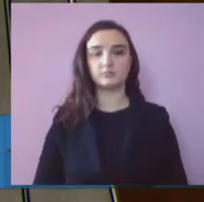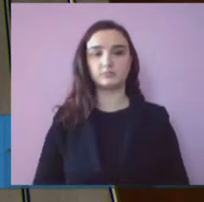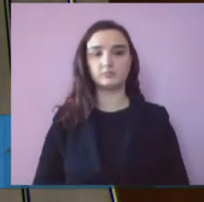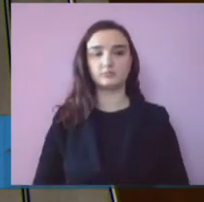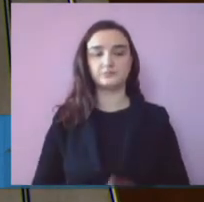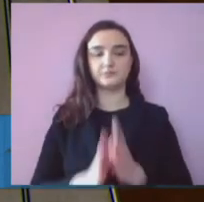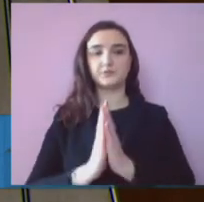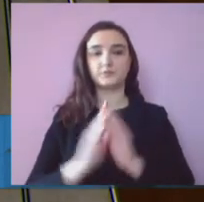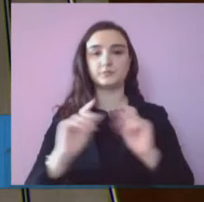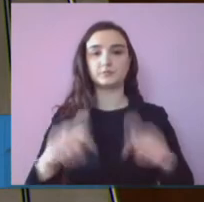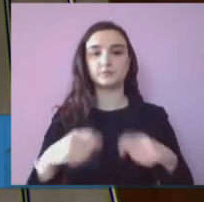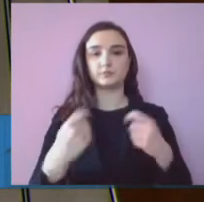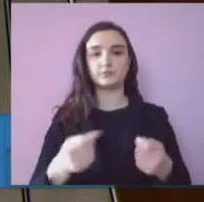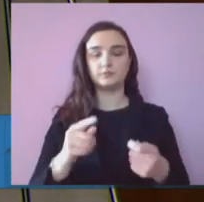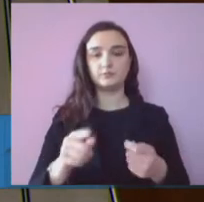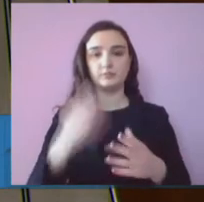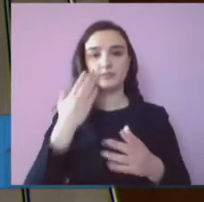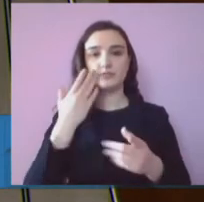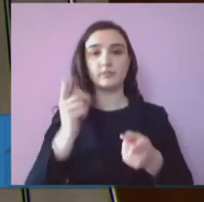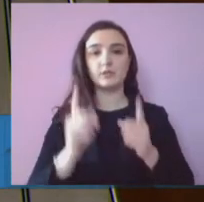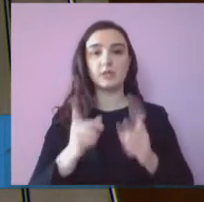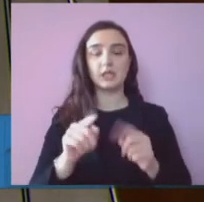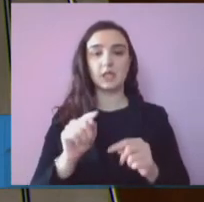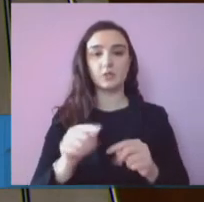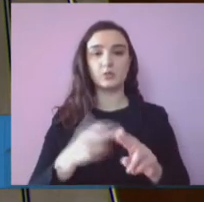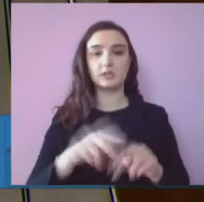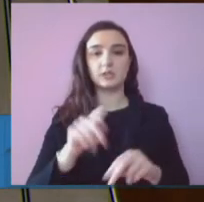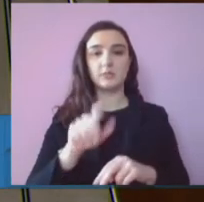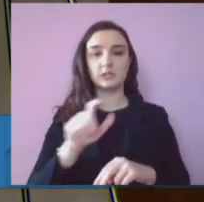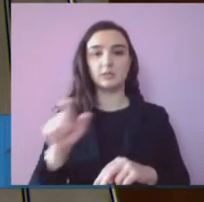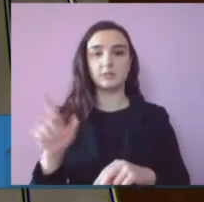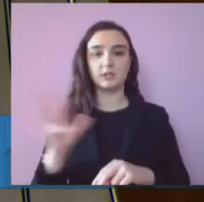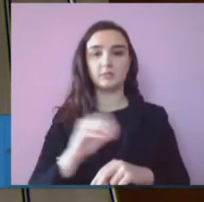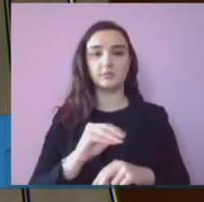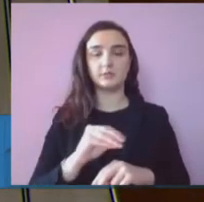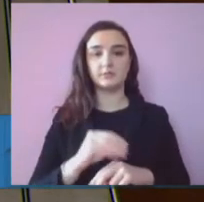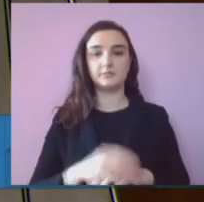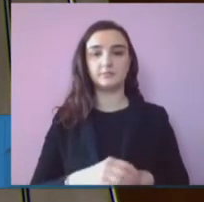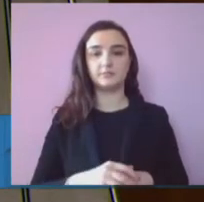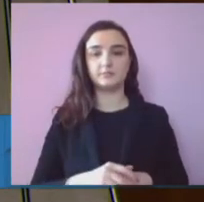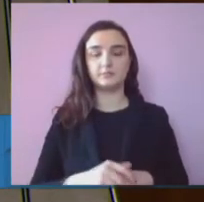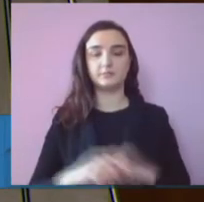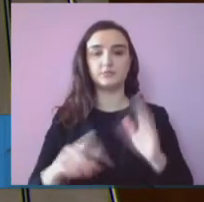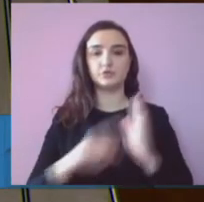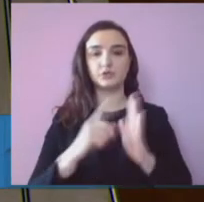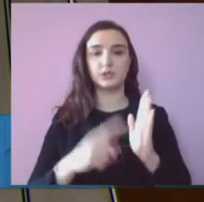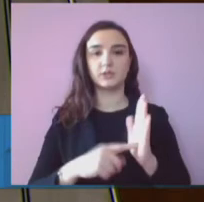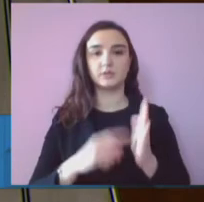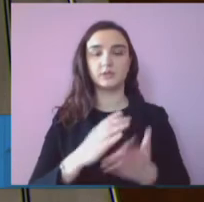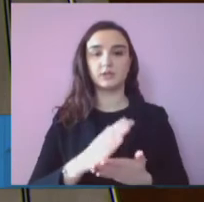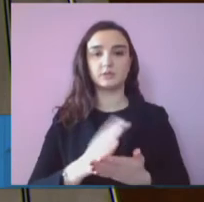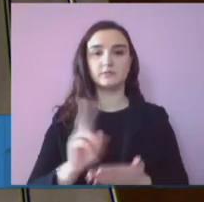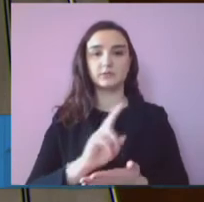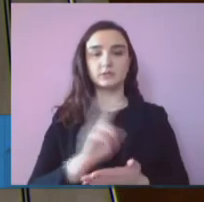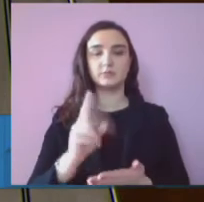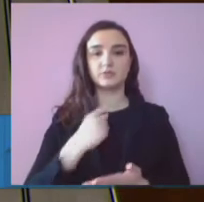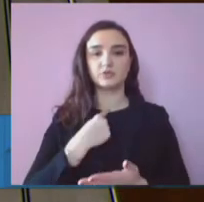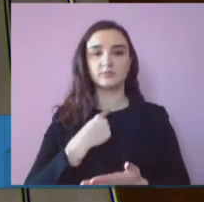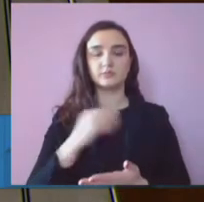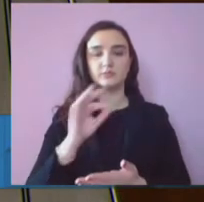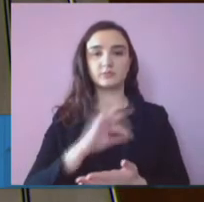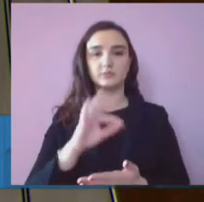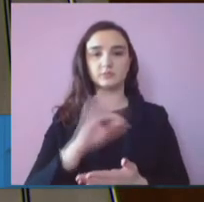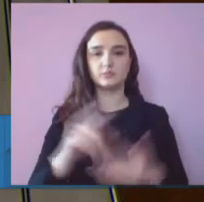გადმოგვეცა რეალურად იმ ადამიანების კითხვა, რომელთაც ფარისებრი ჯირკვალზე უკვე